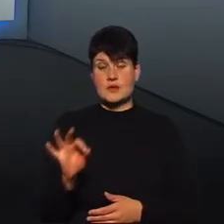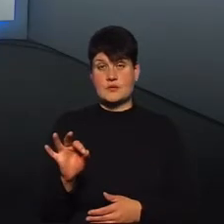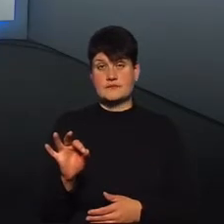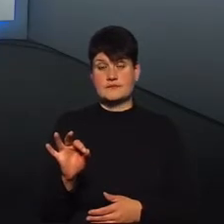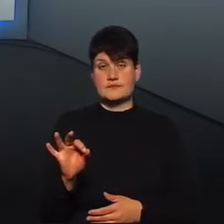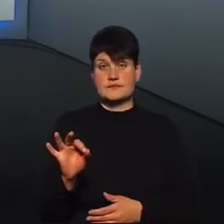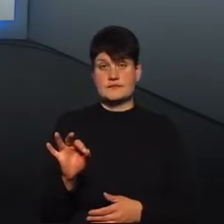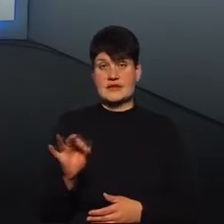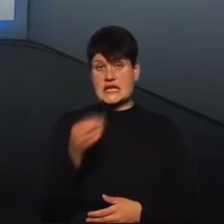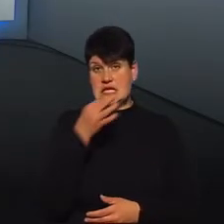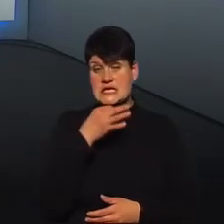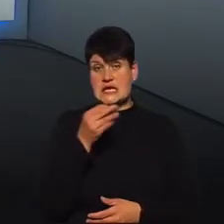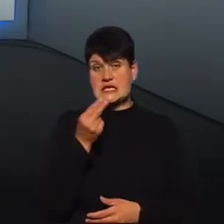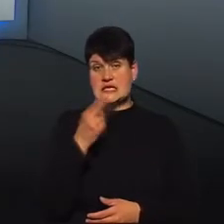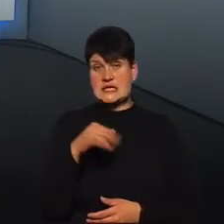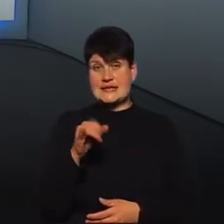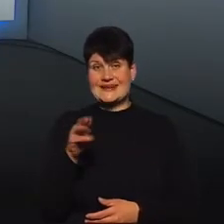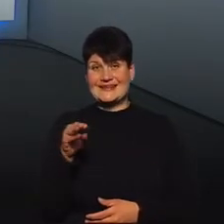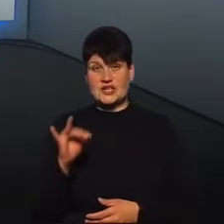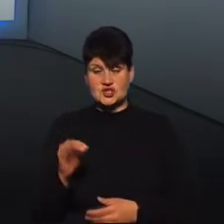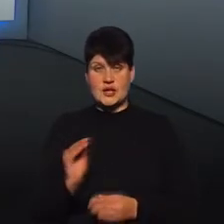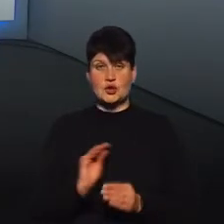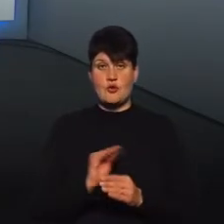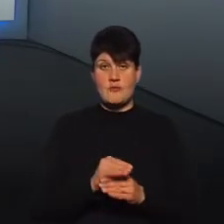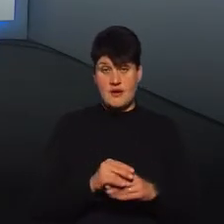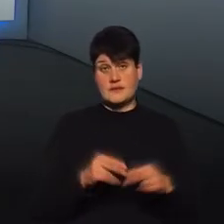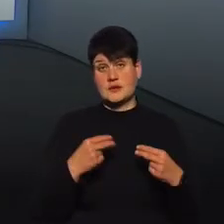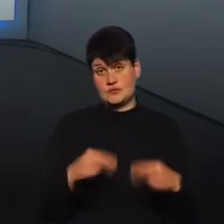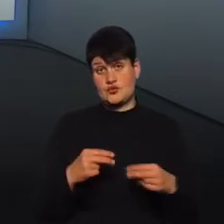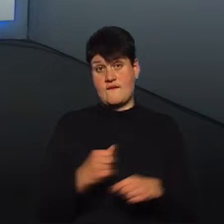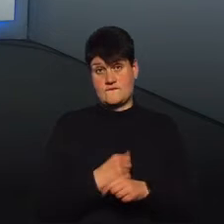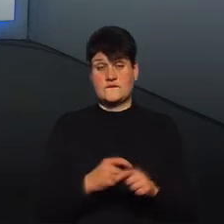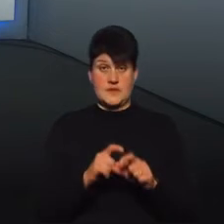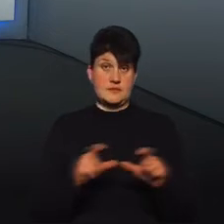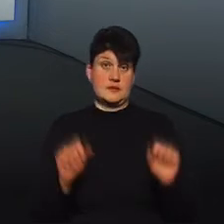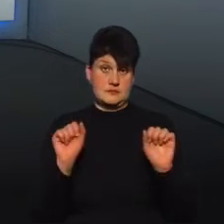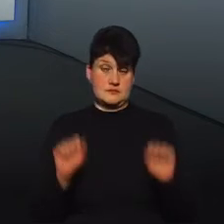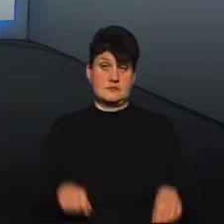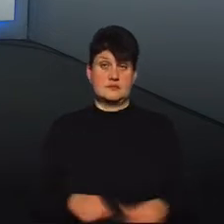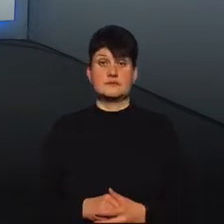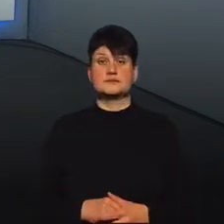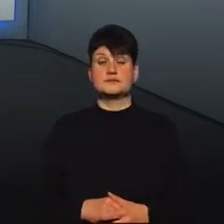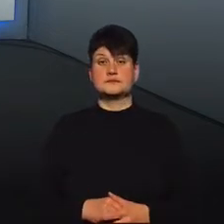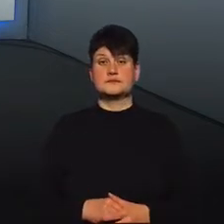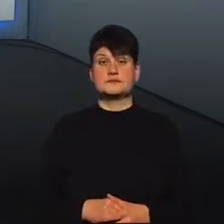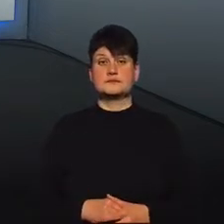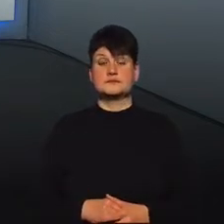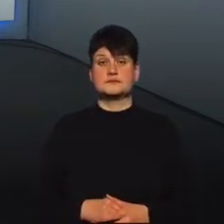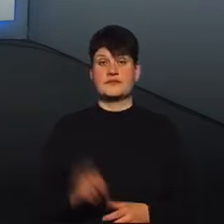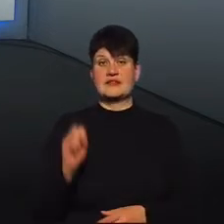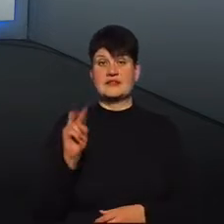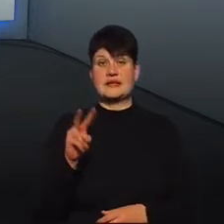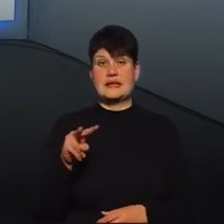дієтичну добавку, і реалізація в аптечному закладі проводиться. Так, 12 листопада цього